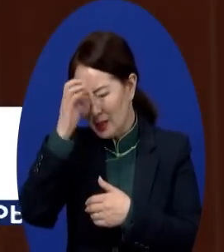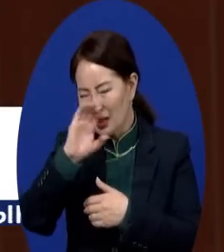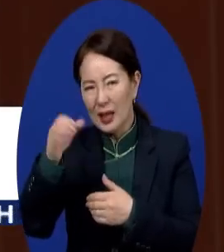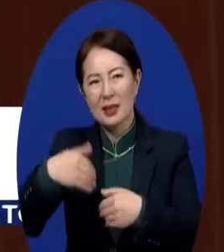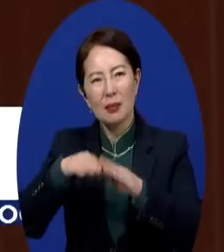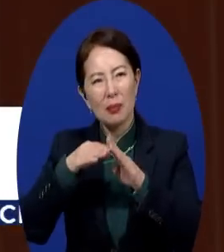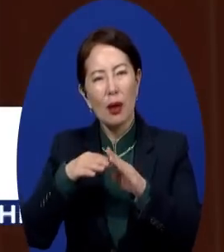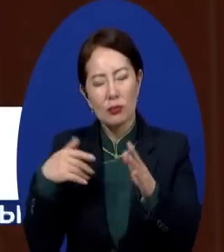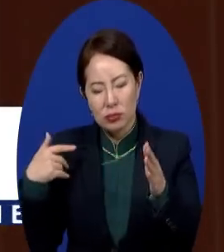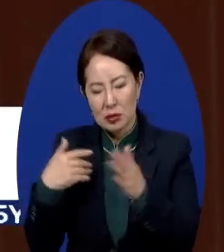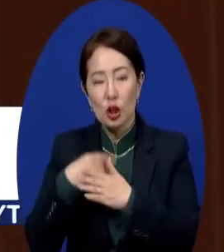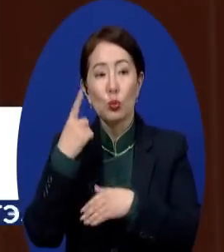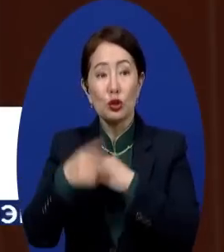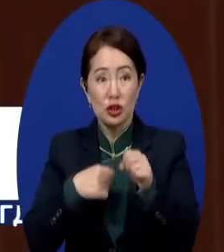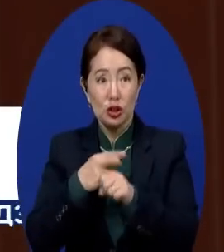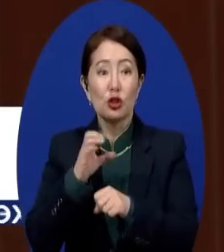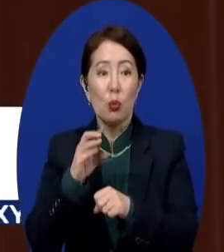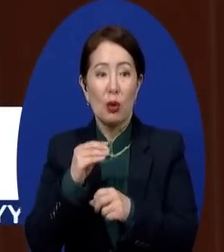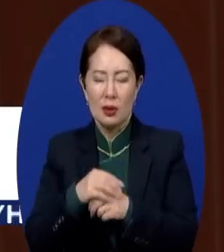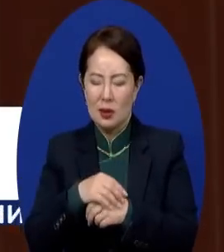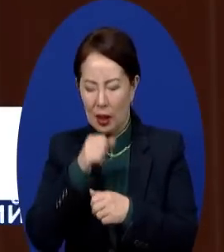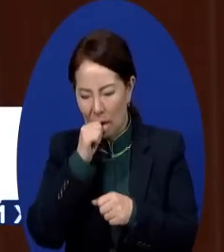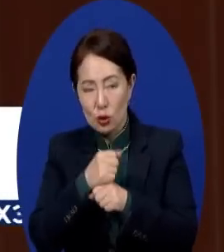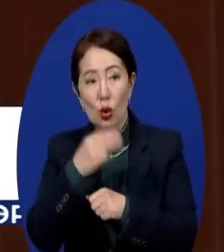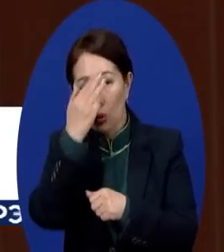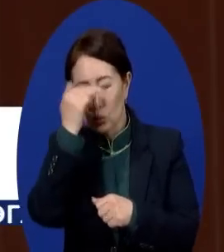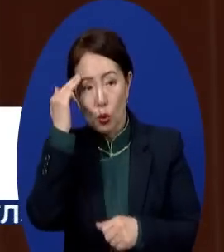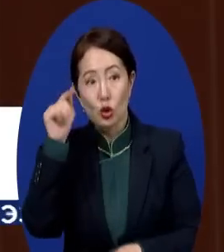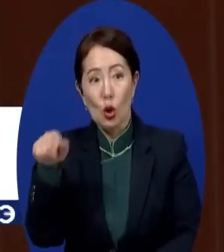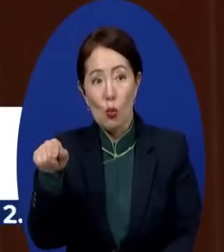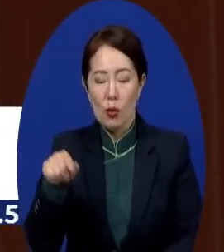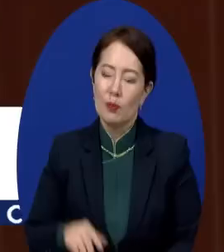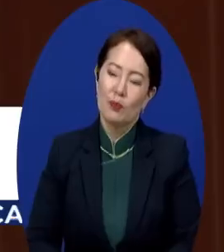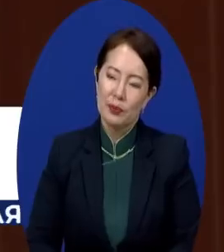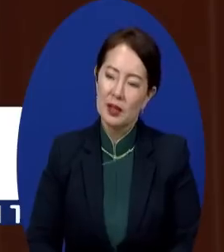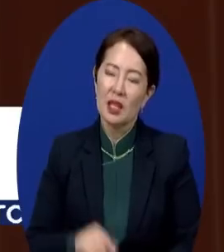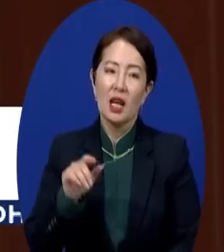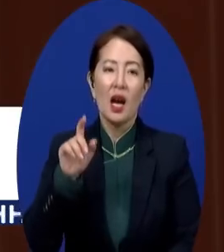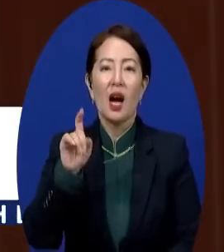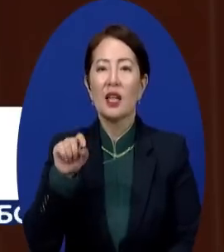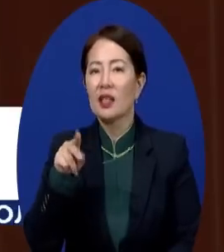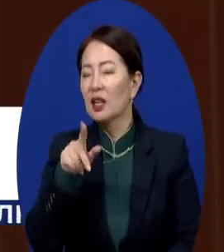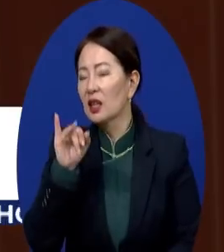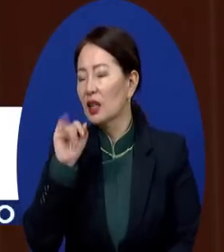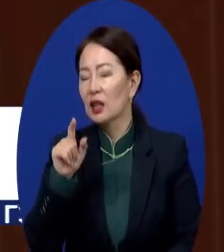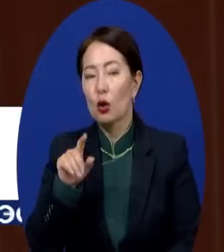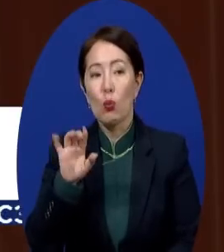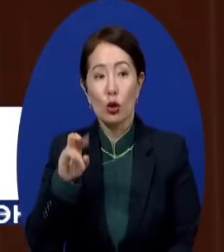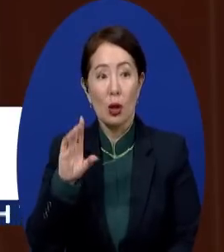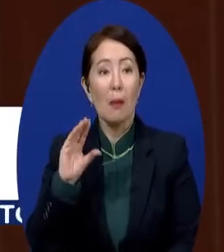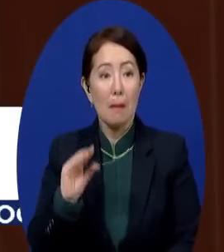болсон. Ийм гашуун туршлага байна гэж байна. Тийм учраас энэ хитрхи одоо босгохыг баг тавьж хитрхи олон